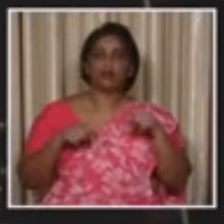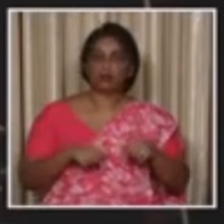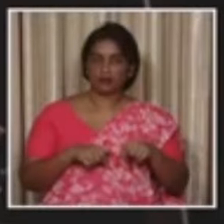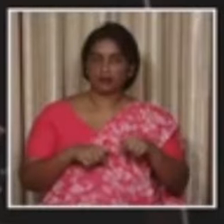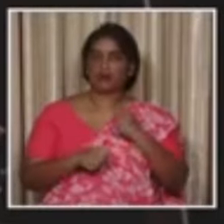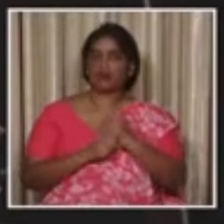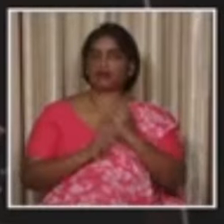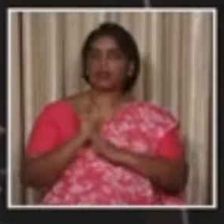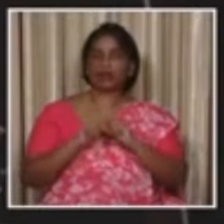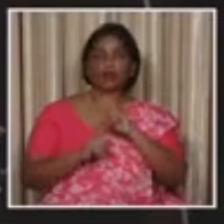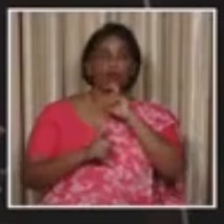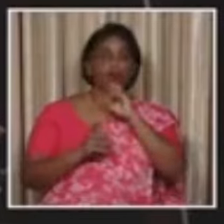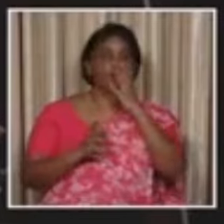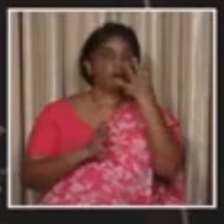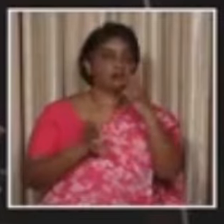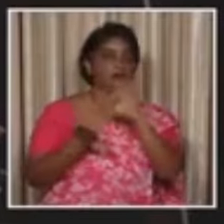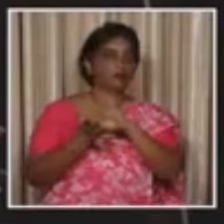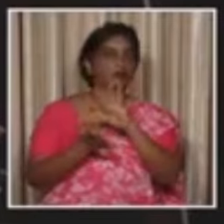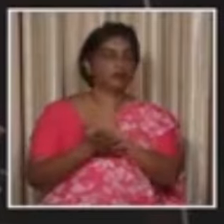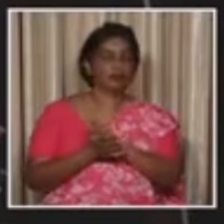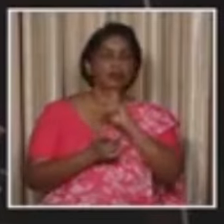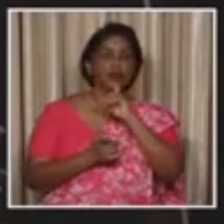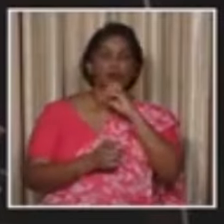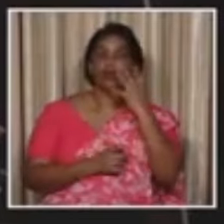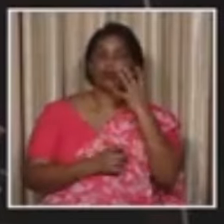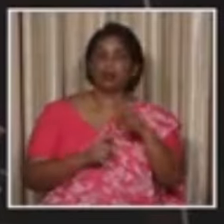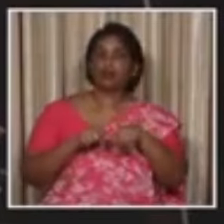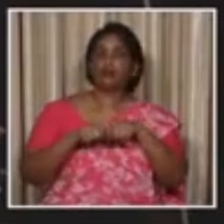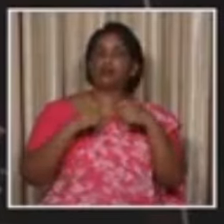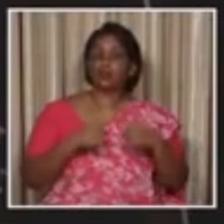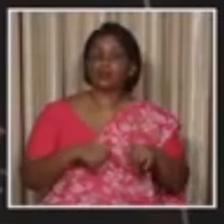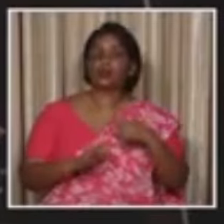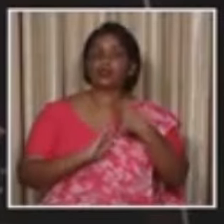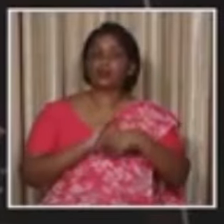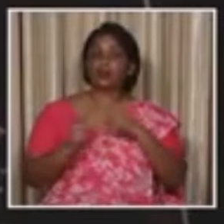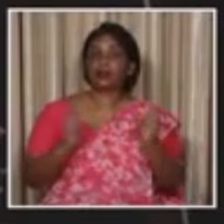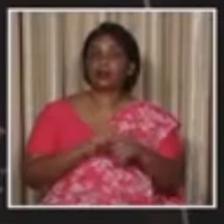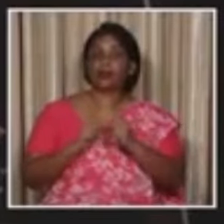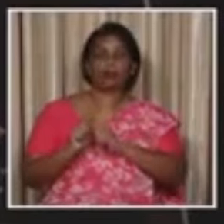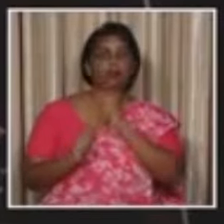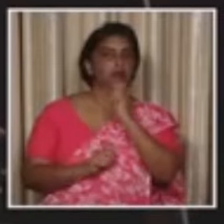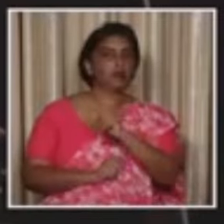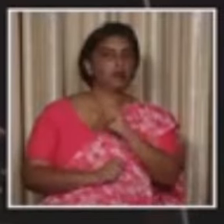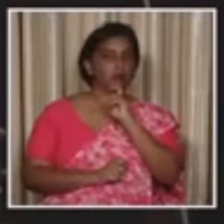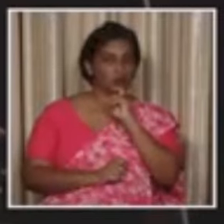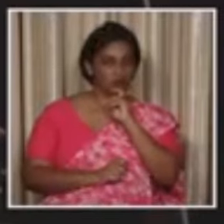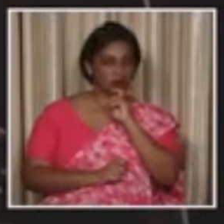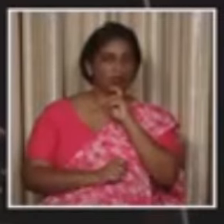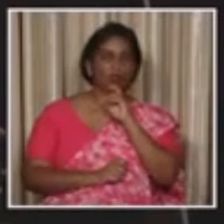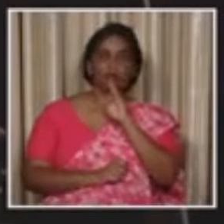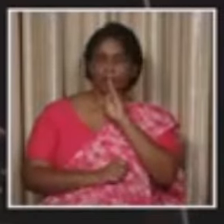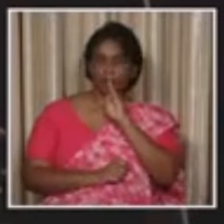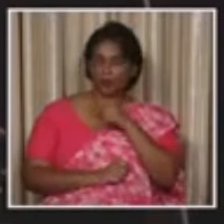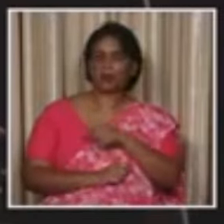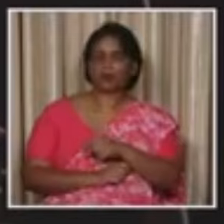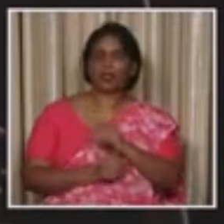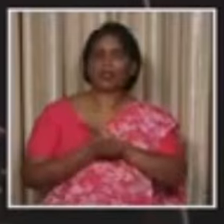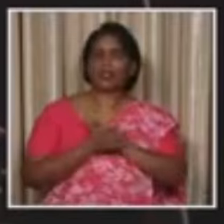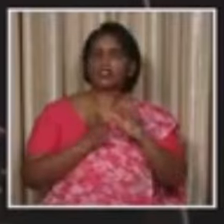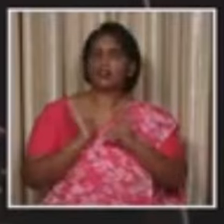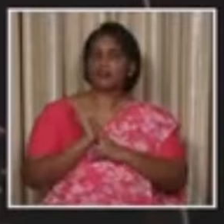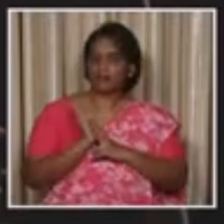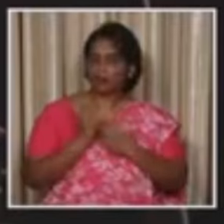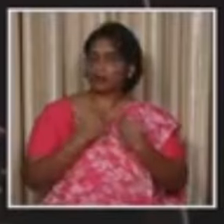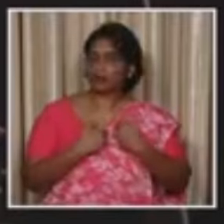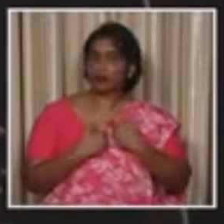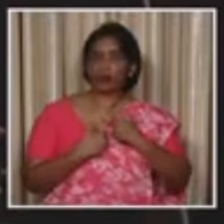රාජ්‍ය ඇමතුමනි හතරක්. මේ නඩු හතරටම වියදම් කරන්නේ ශ්‍රී ලංකා ක්‍රිකට් ආයතනය. සාමාන්‍යයෙන් හේෂවිතානගේ